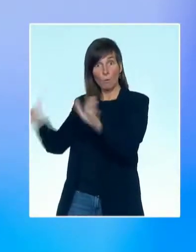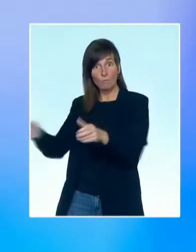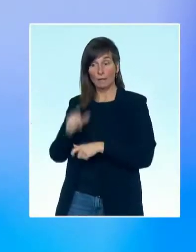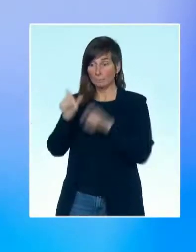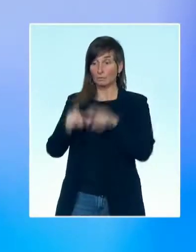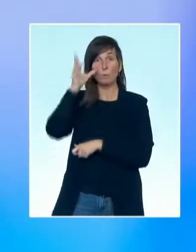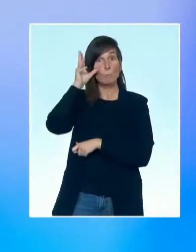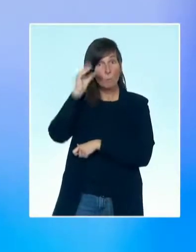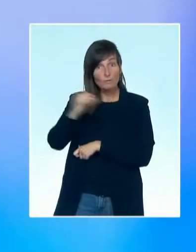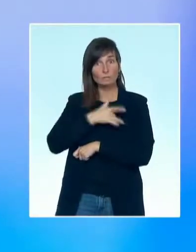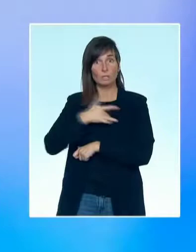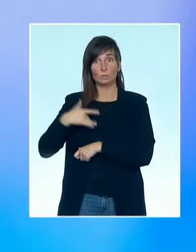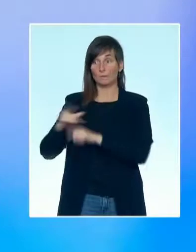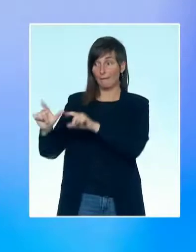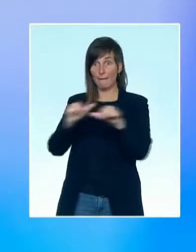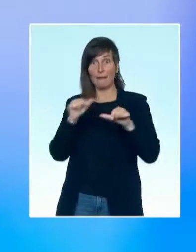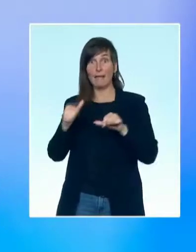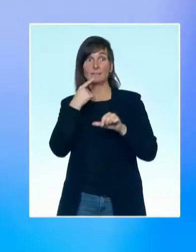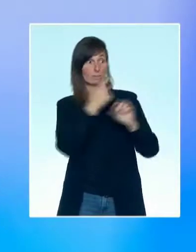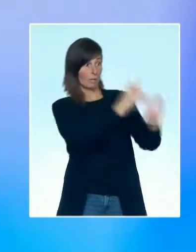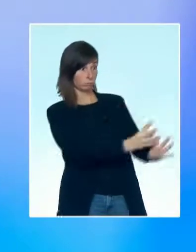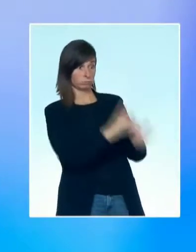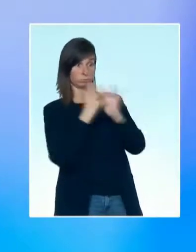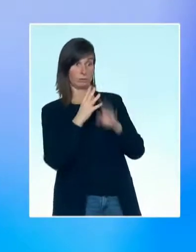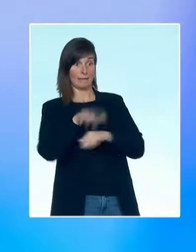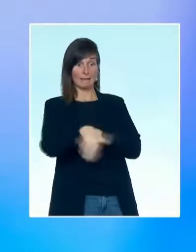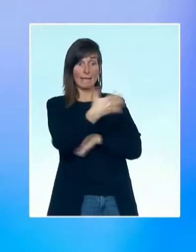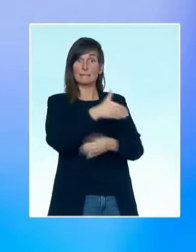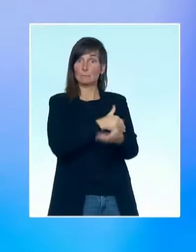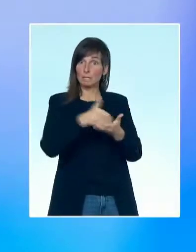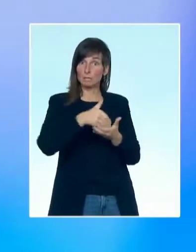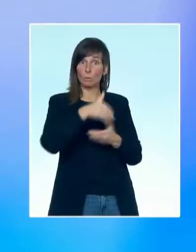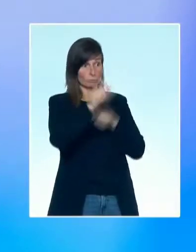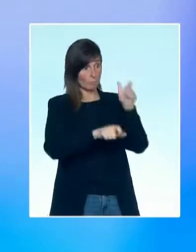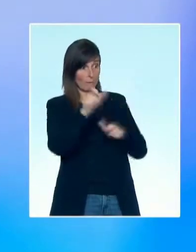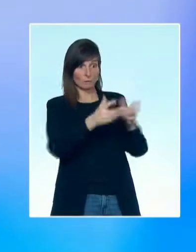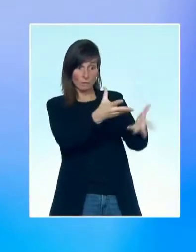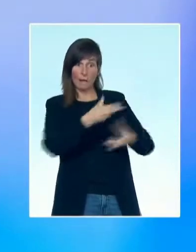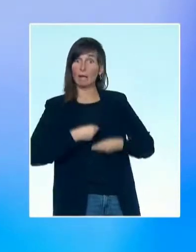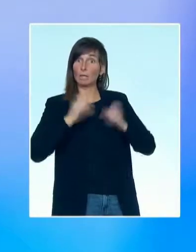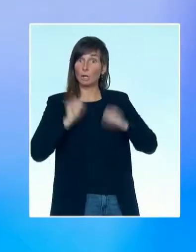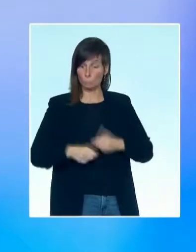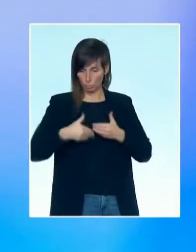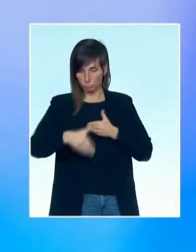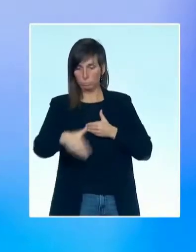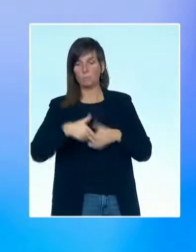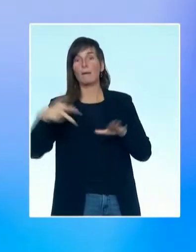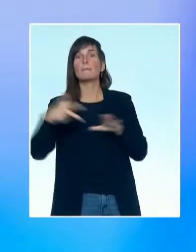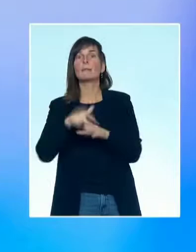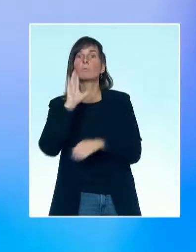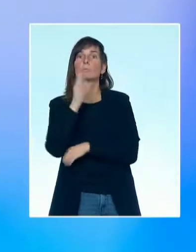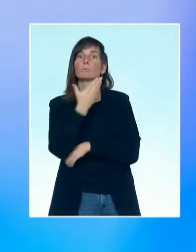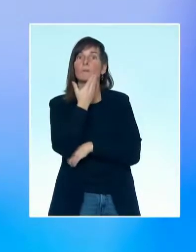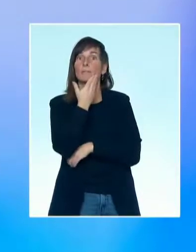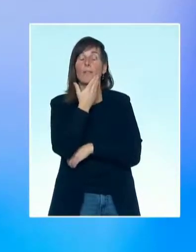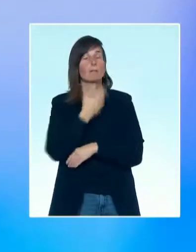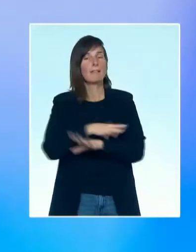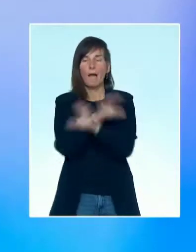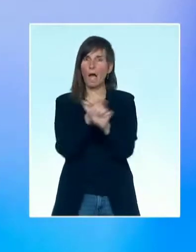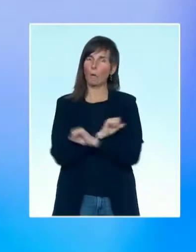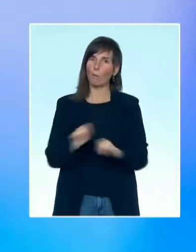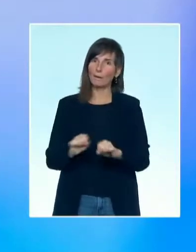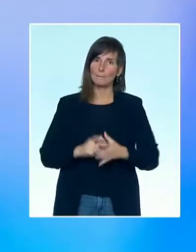15 millions de personnes supplémentaires pourront avoir leur rappel d'ici début janvier. C'est